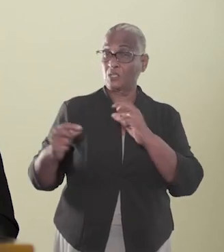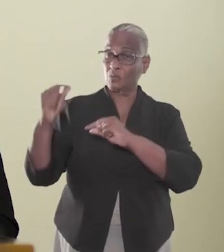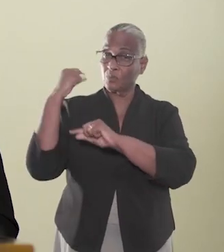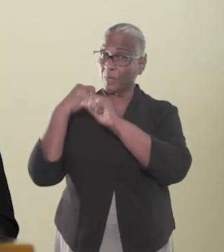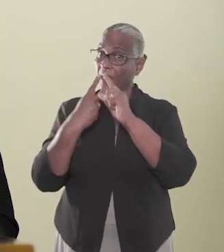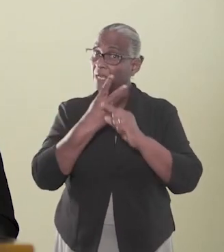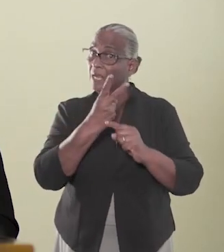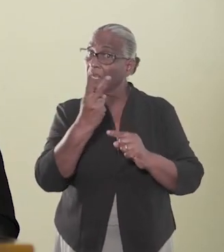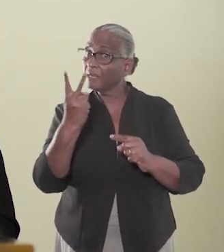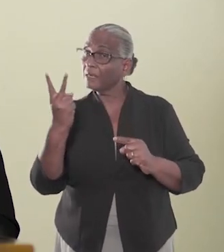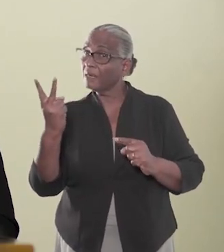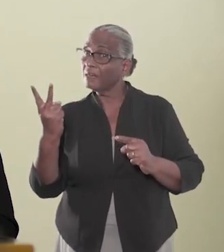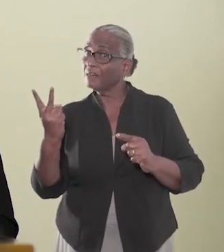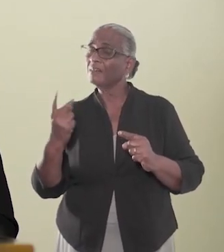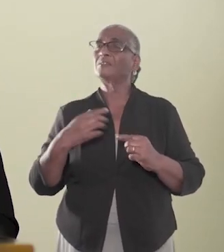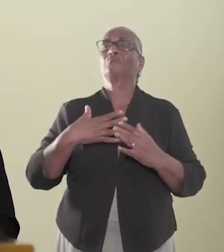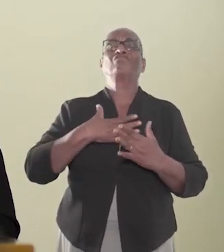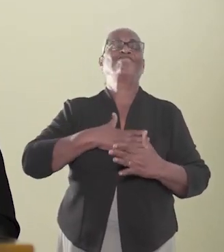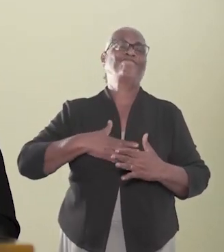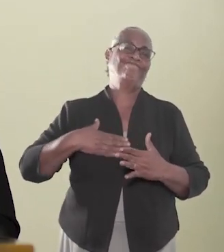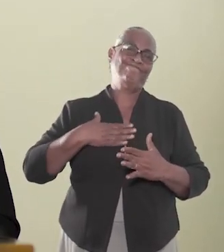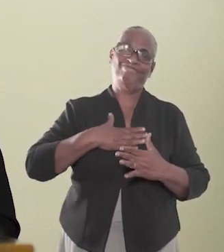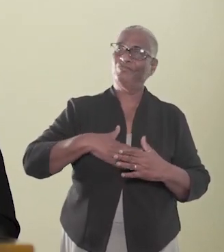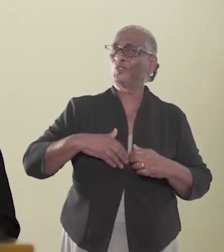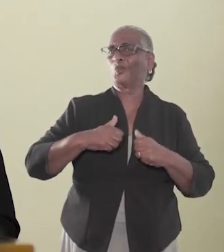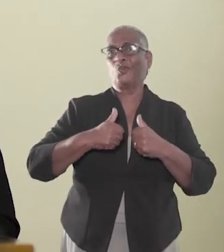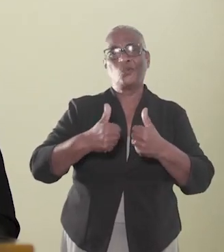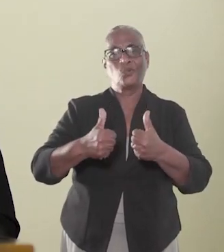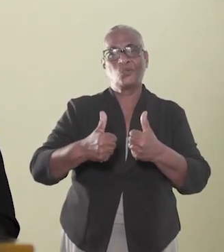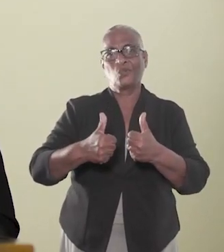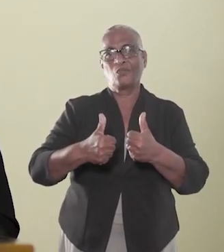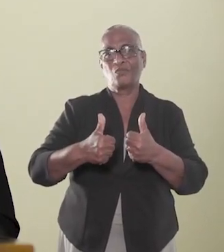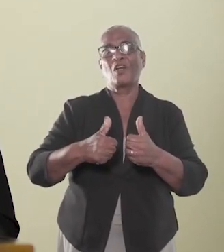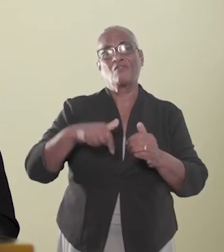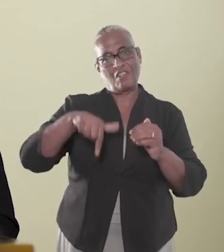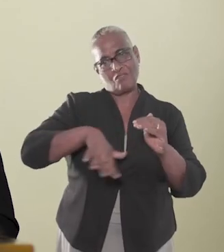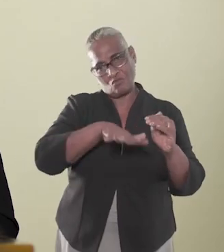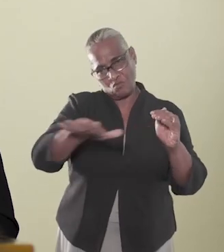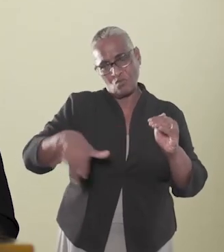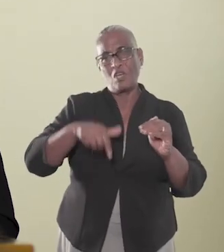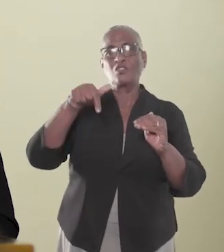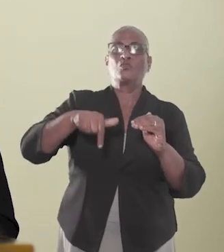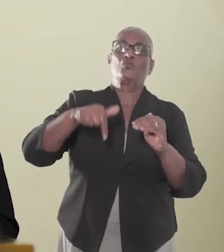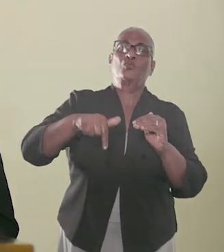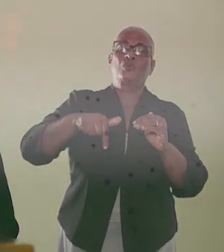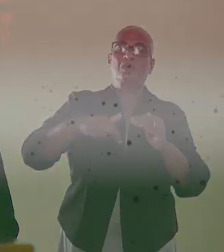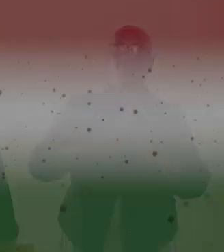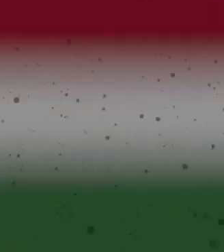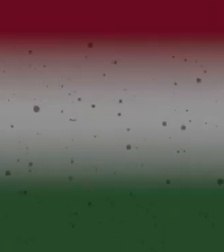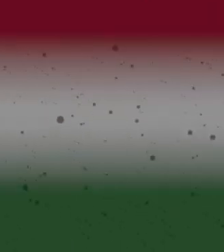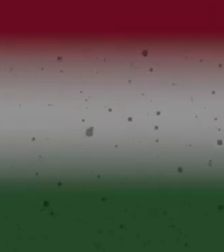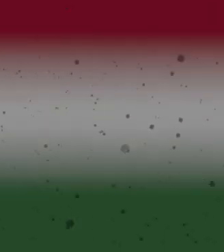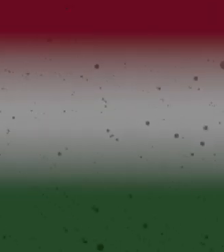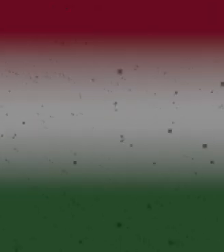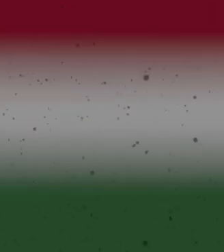historische gegevens in beschouwing nemen, geeft dat ons een goede weergave van de huidige situatie.